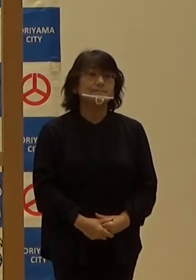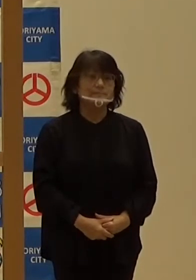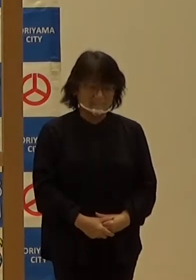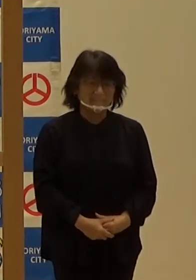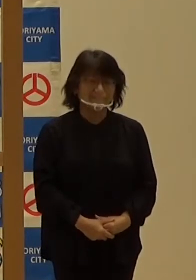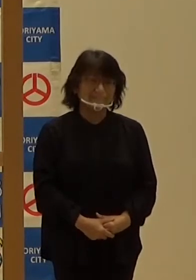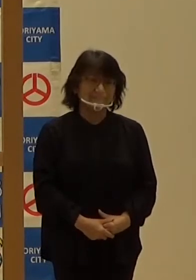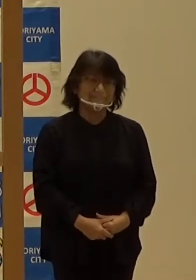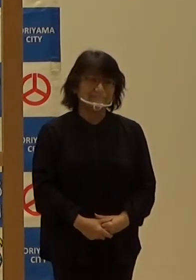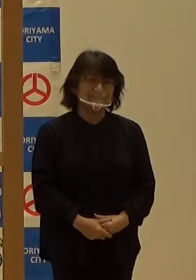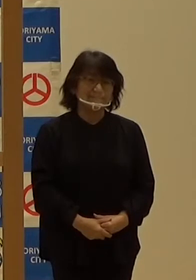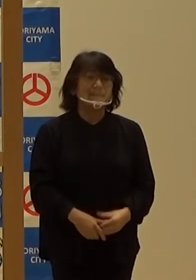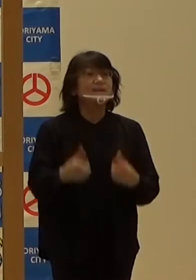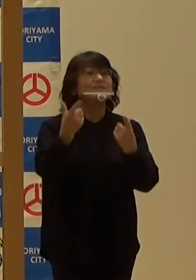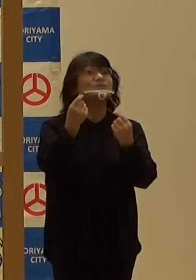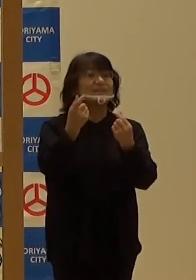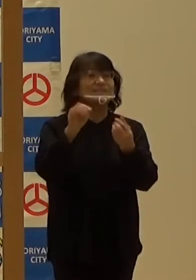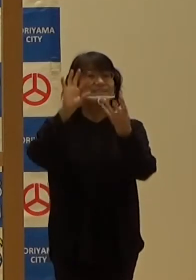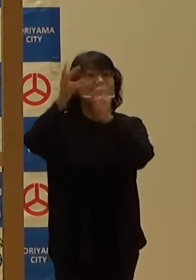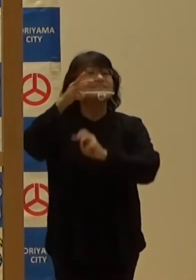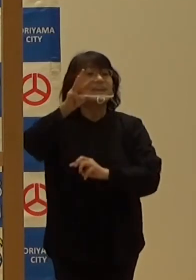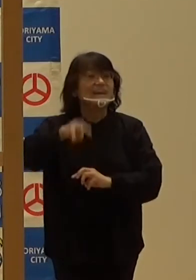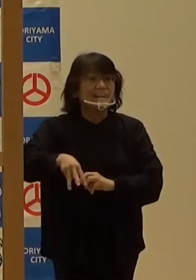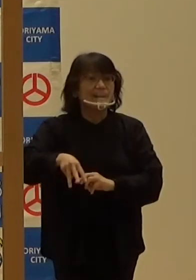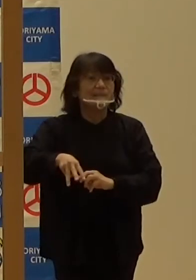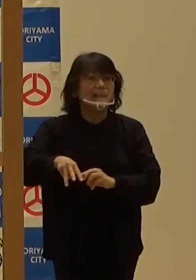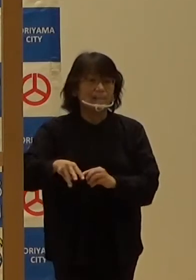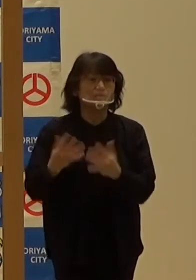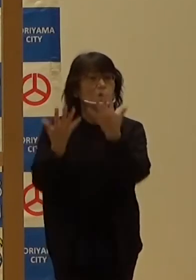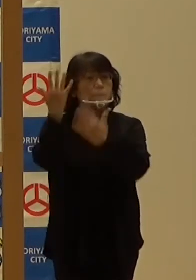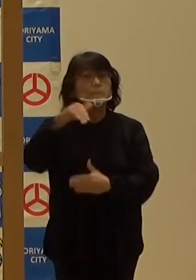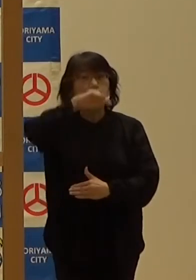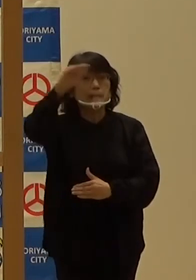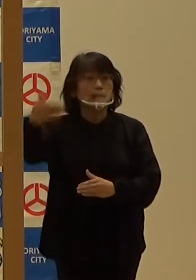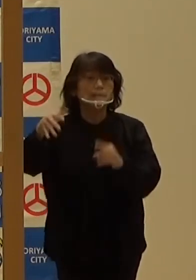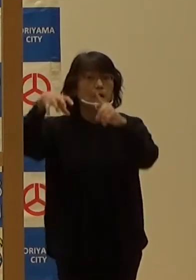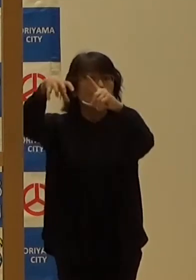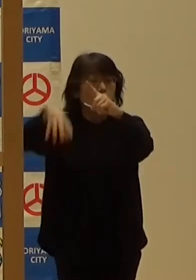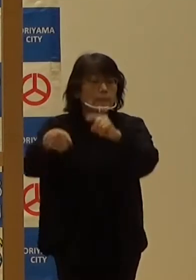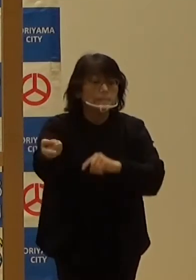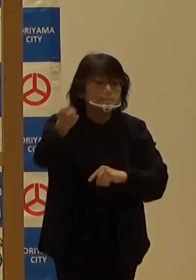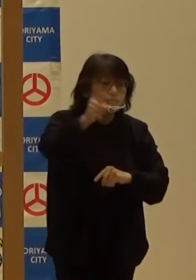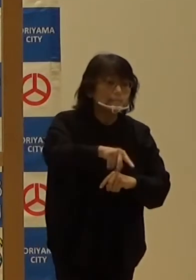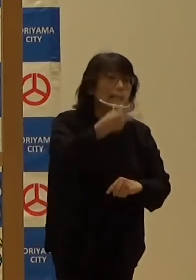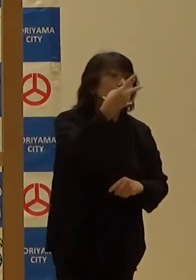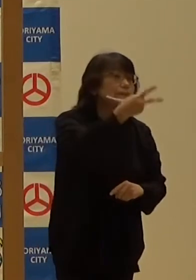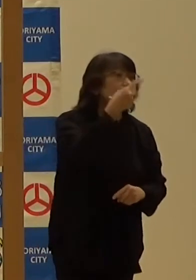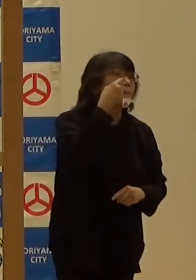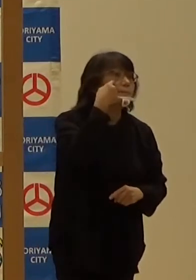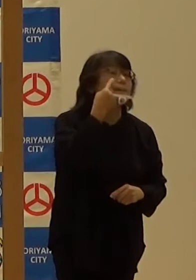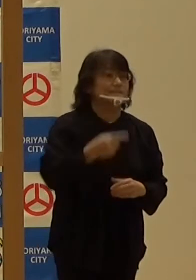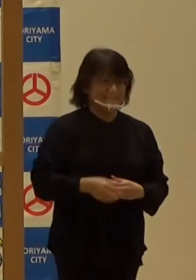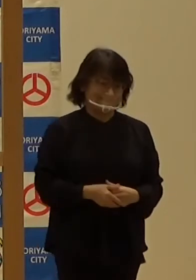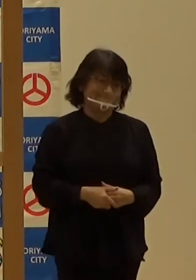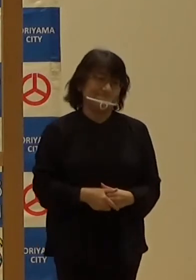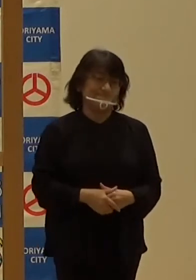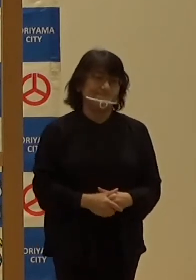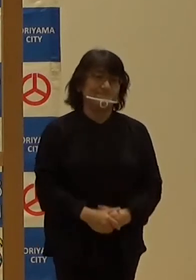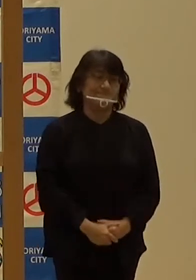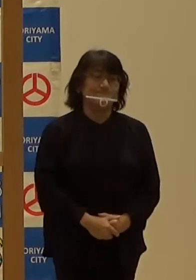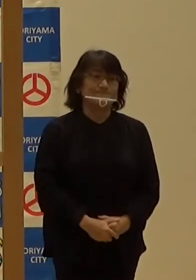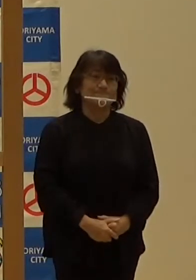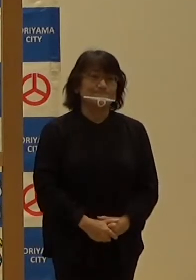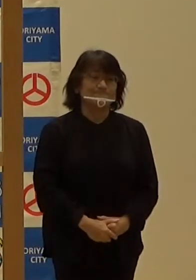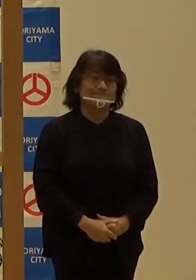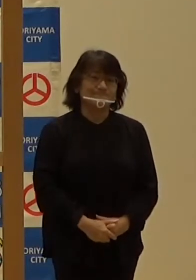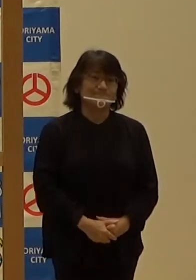はい、そうですね、須賀川に次いで2番目ということになってございます。 はい、で先ほど市